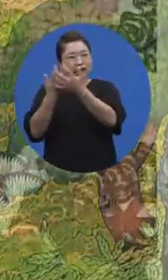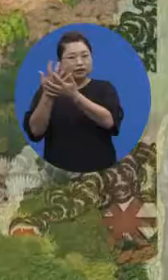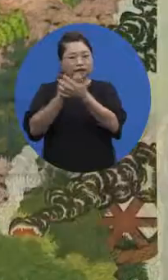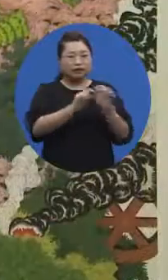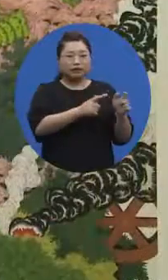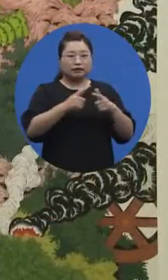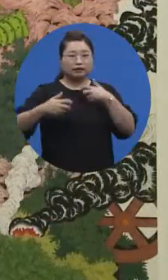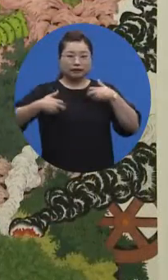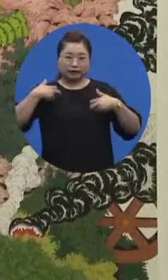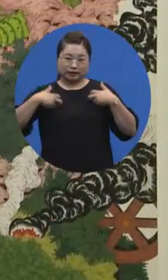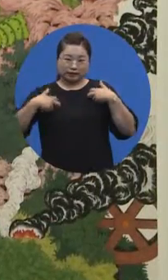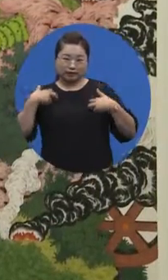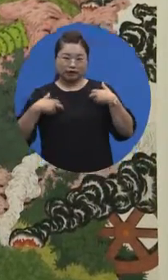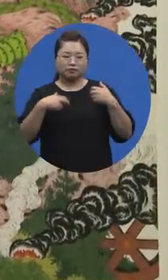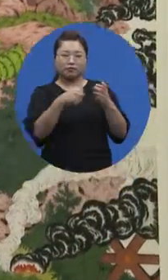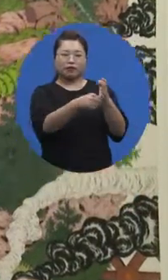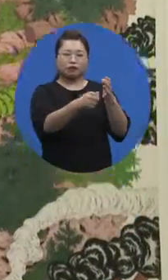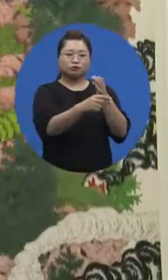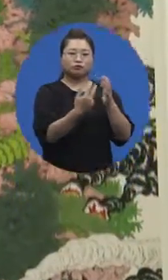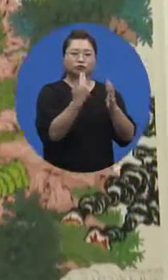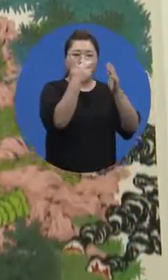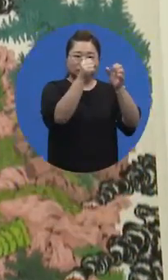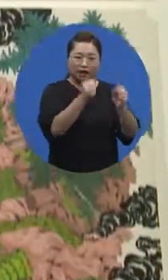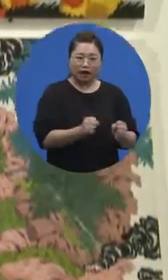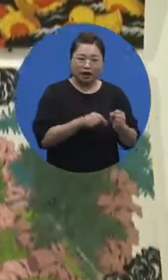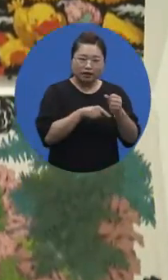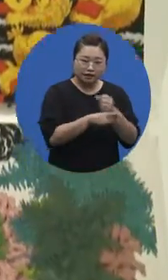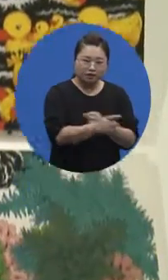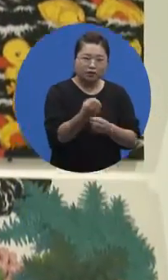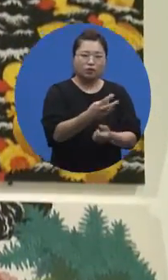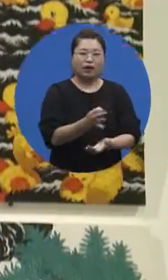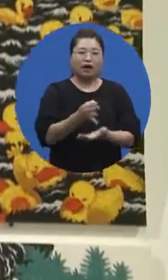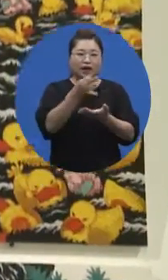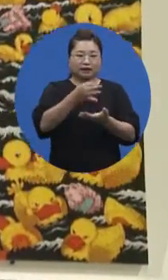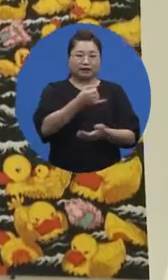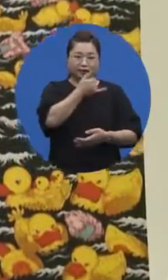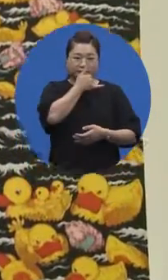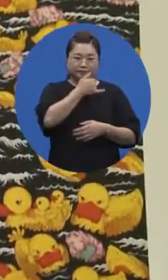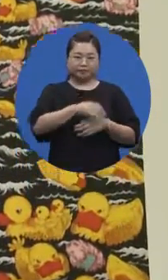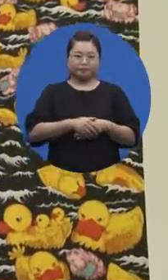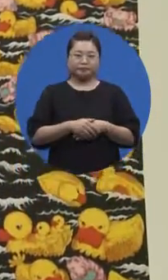호기심은 작품의 존재 의미와 가치에 무게를 더하는데요.